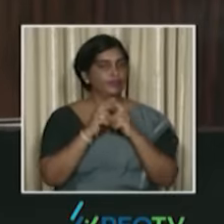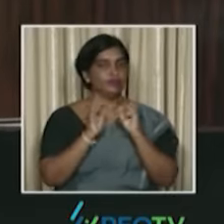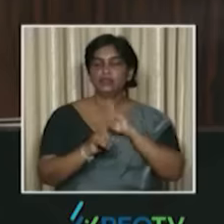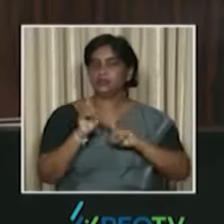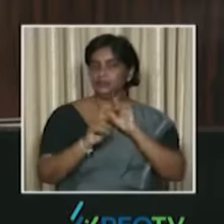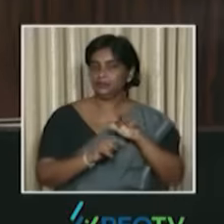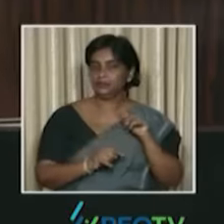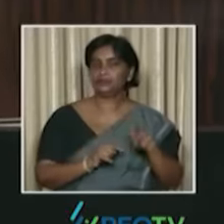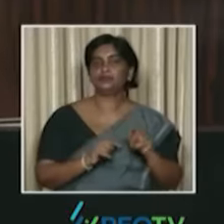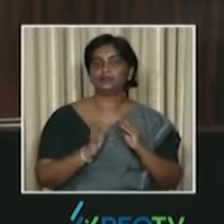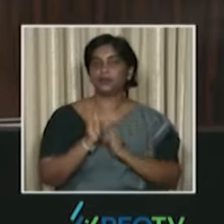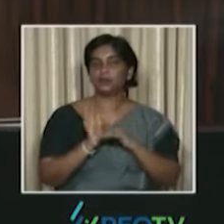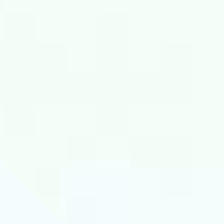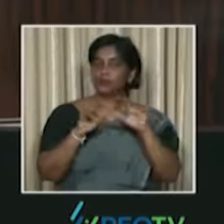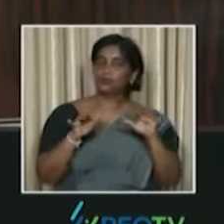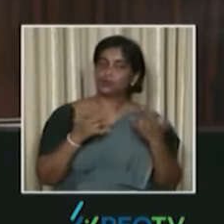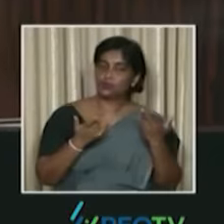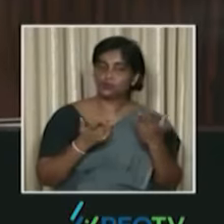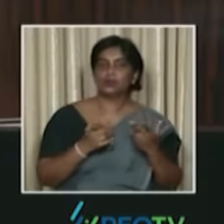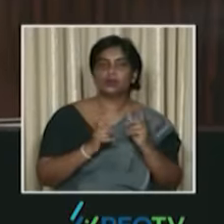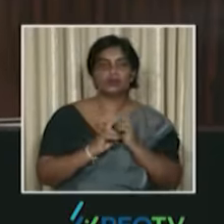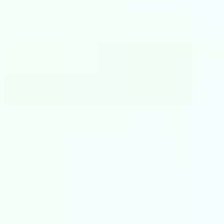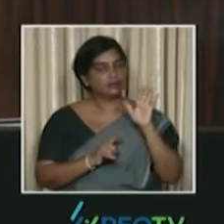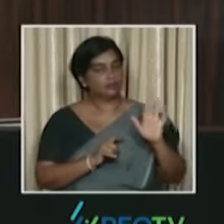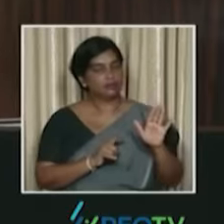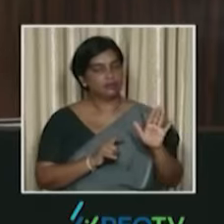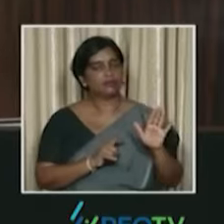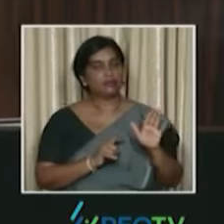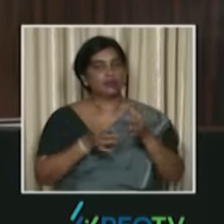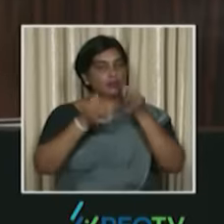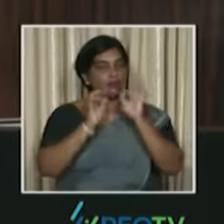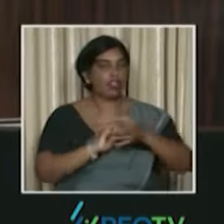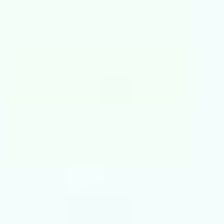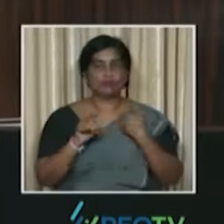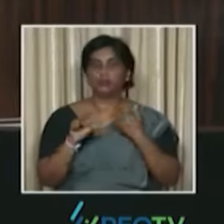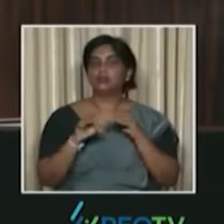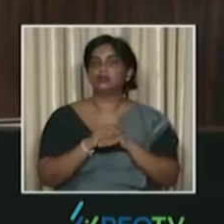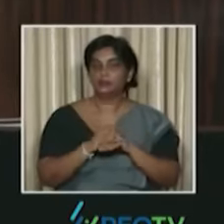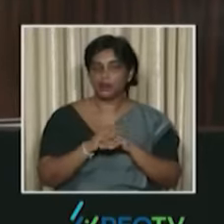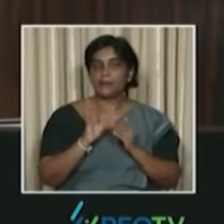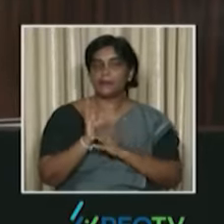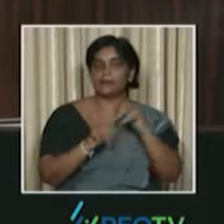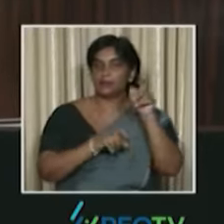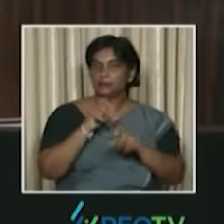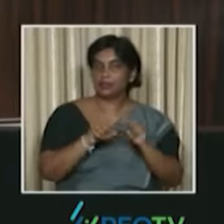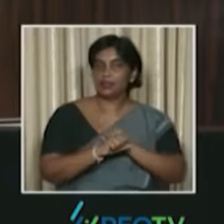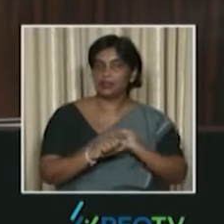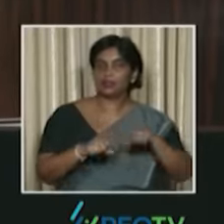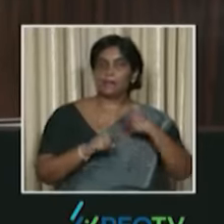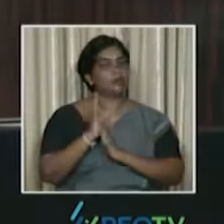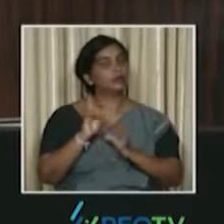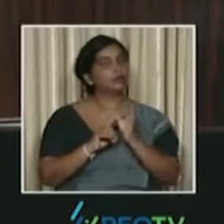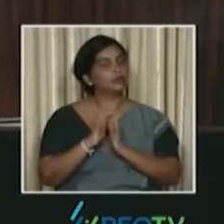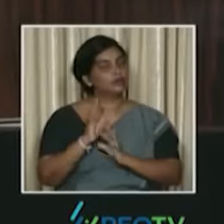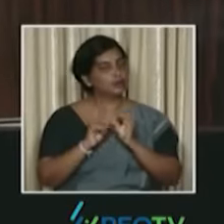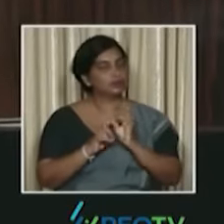රැස්වීම සඳහා සමාජික මන්ත්‍රීවරයන් හෝ සභාපතිවරයාගේ විධිමත් අවසරය මත පැමිණෙන සමාජික මන්ත්‍රී නොවන පාර්ලිමේන්තු